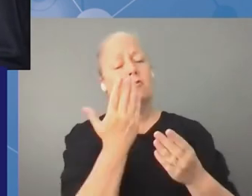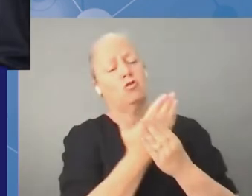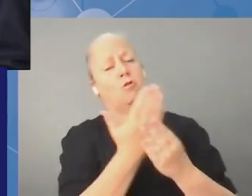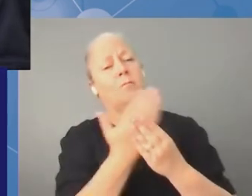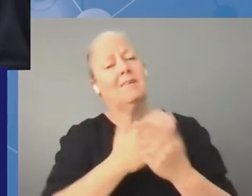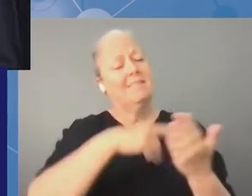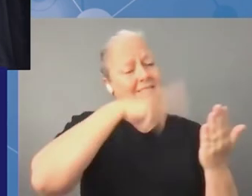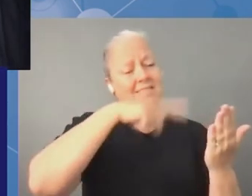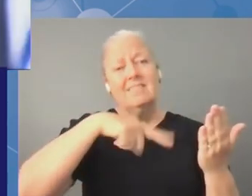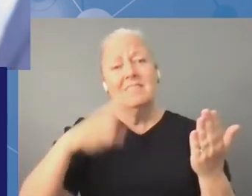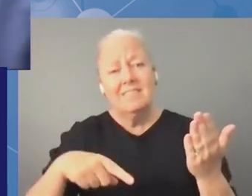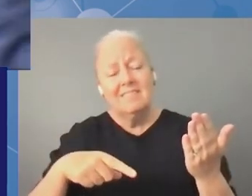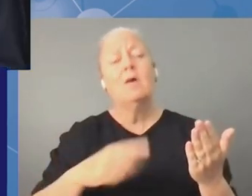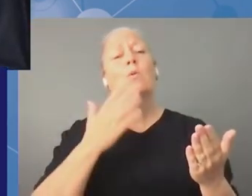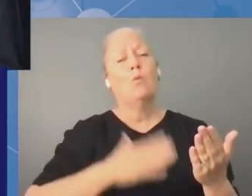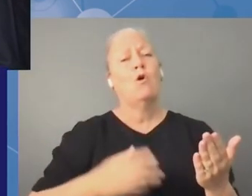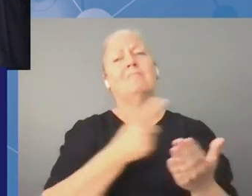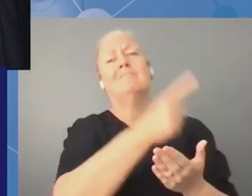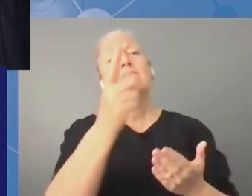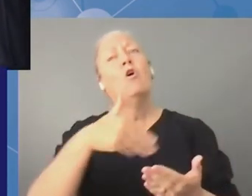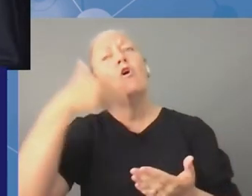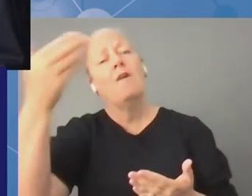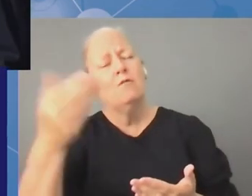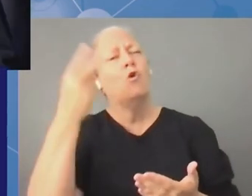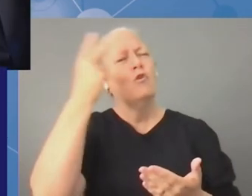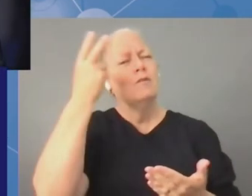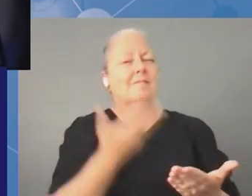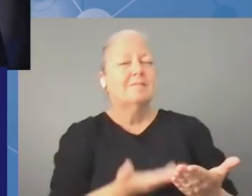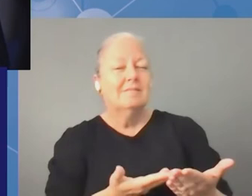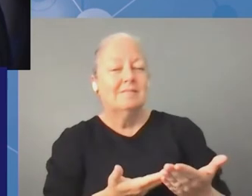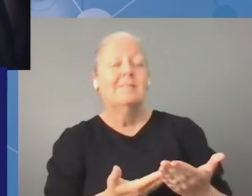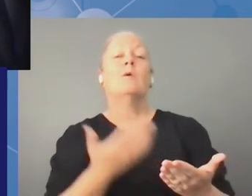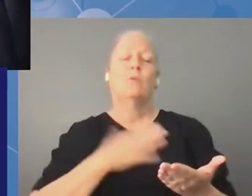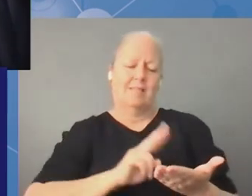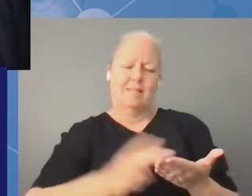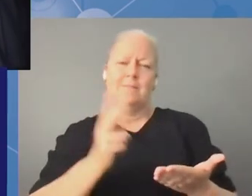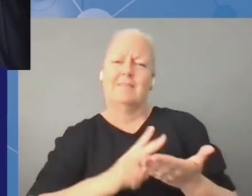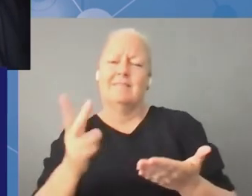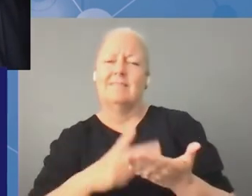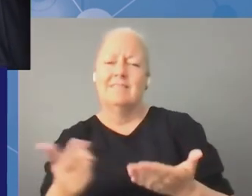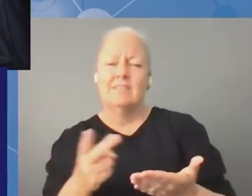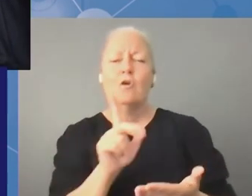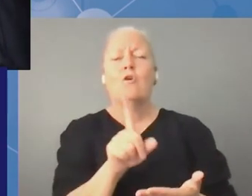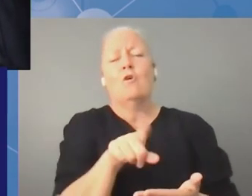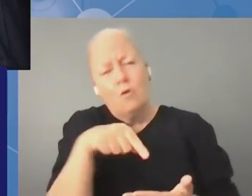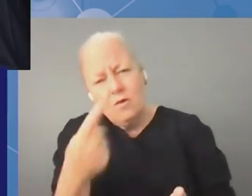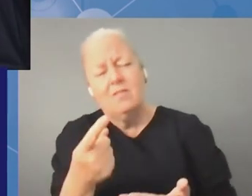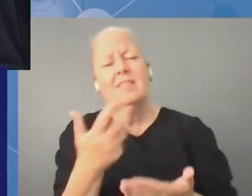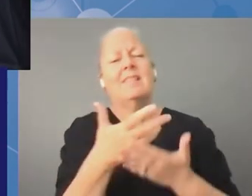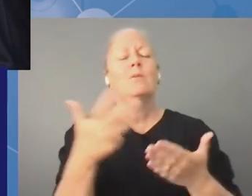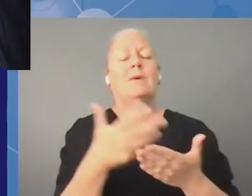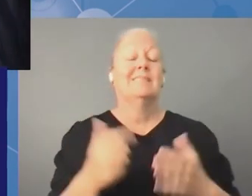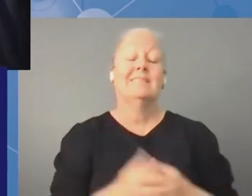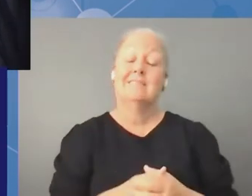من أجل أن نستطيع فهمها. هذا ليس سهلا أعرف، ولكن الشيء الآخر أود